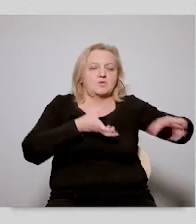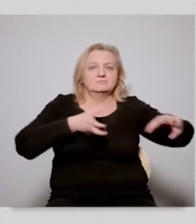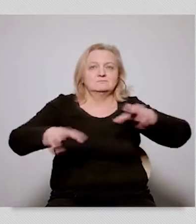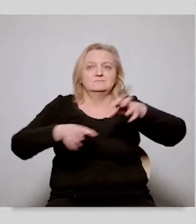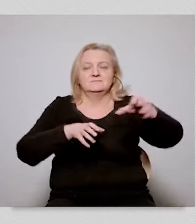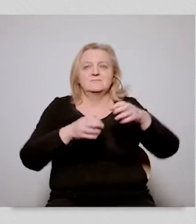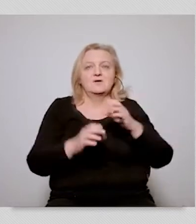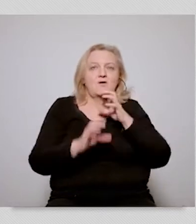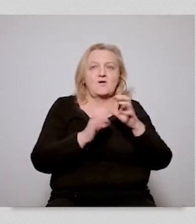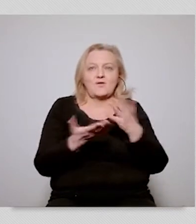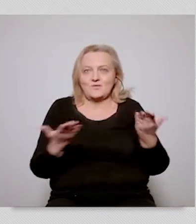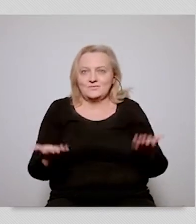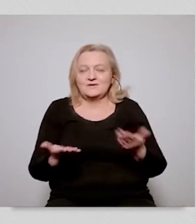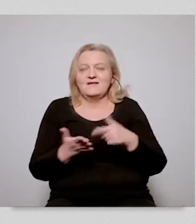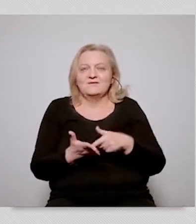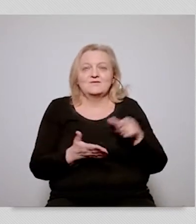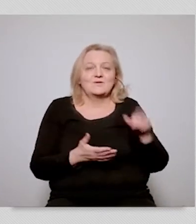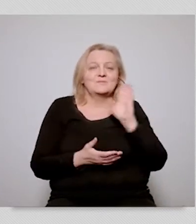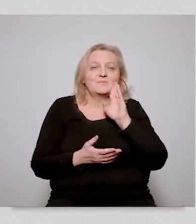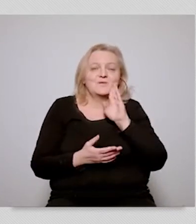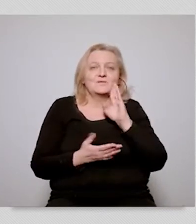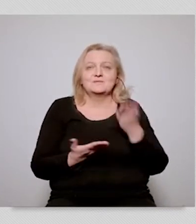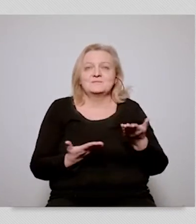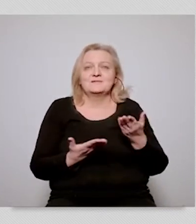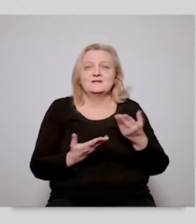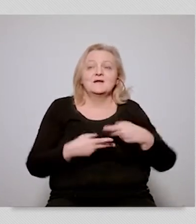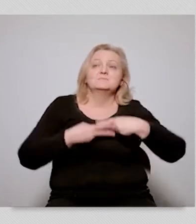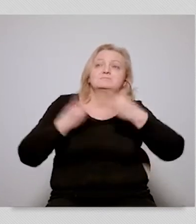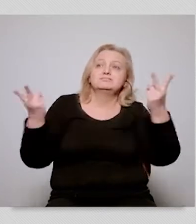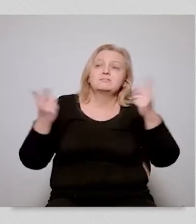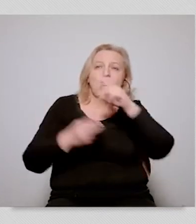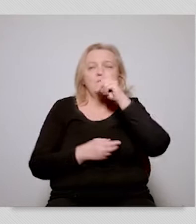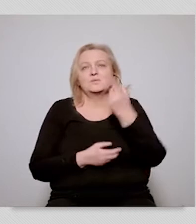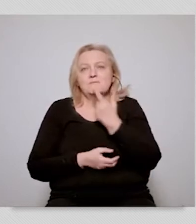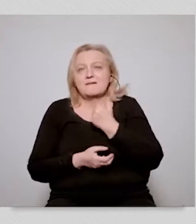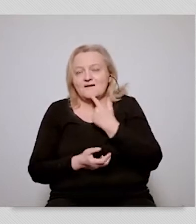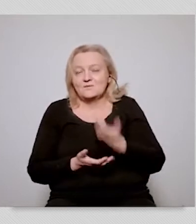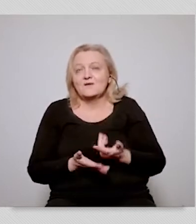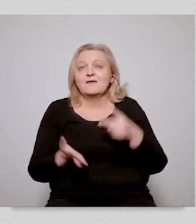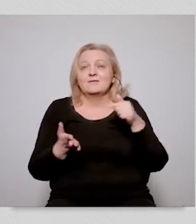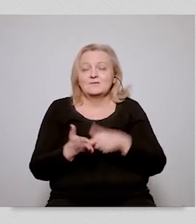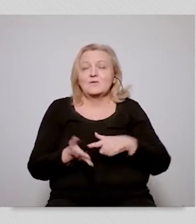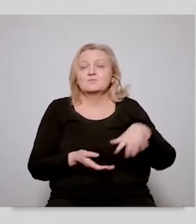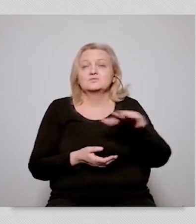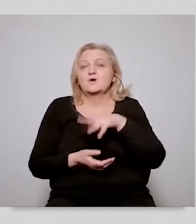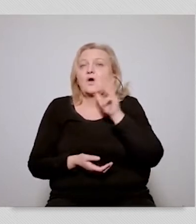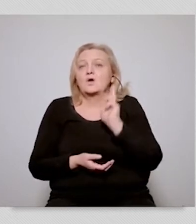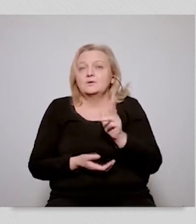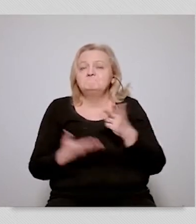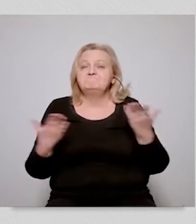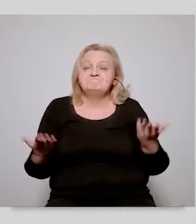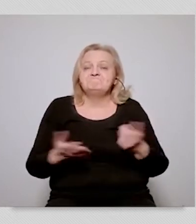komunikacyjne, które w ogóle nie docierają do szerokiej opinii publicznej. I to znowu jest przestrzeń, którą ktoś będzie